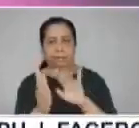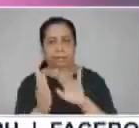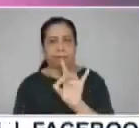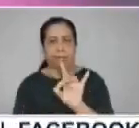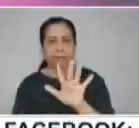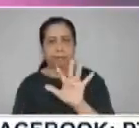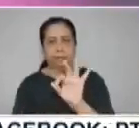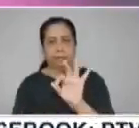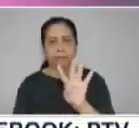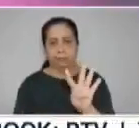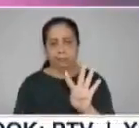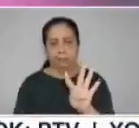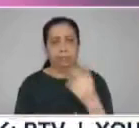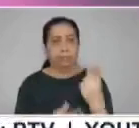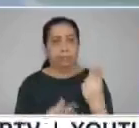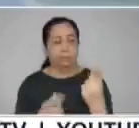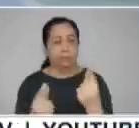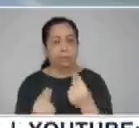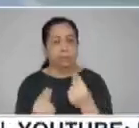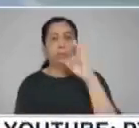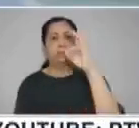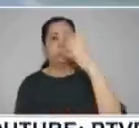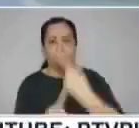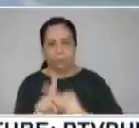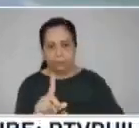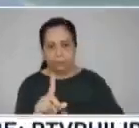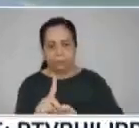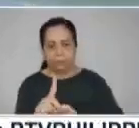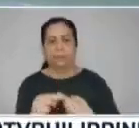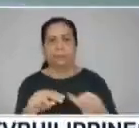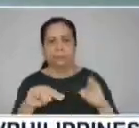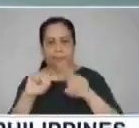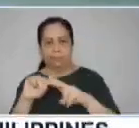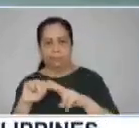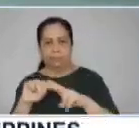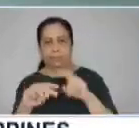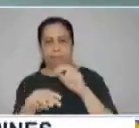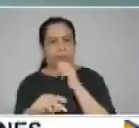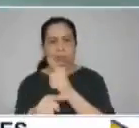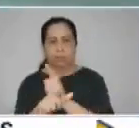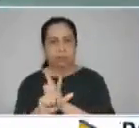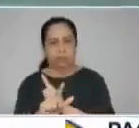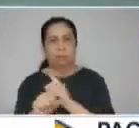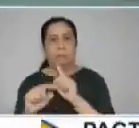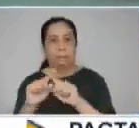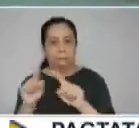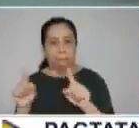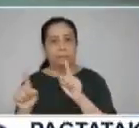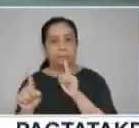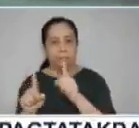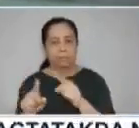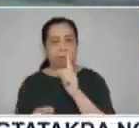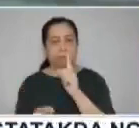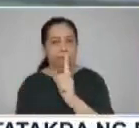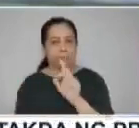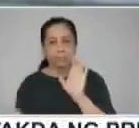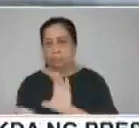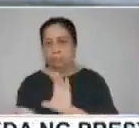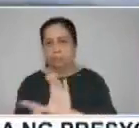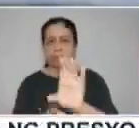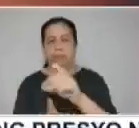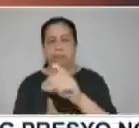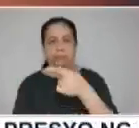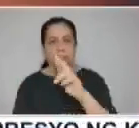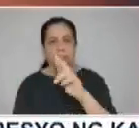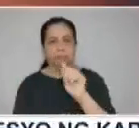Eala. Ito ang ibinahagi ni Philippine Tennis Association Head Coach Chris Cuarto sa PTV Sports matapos ang unang women's professional title